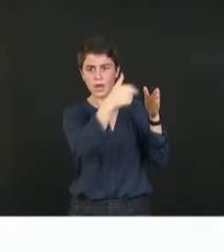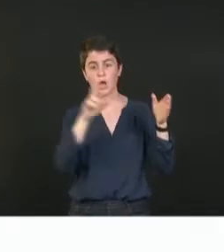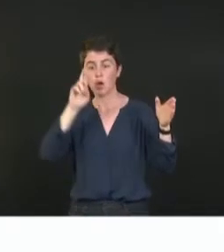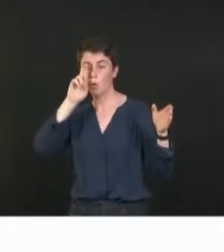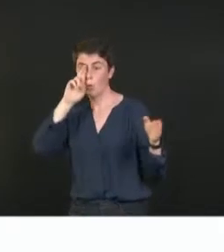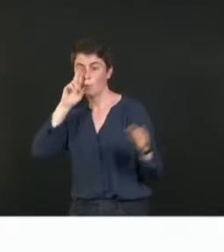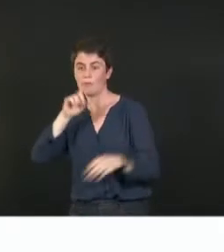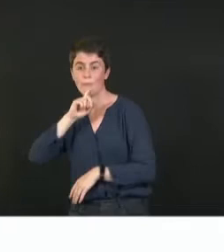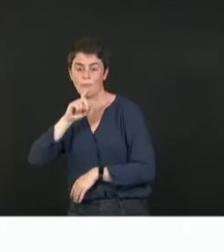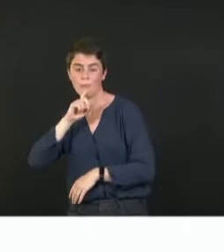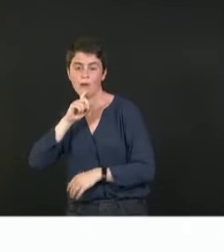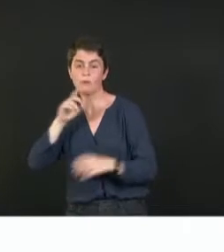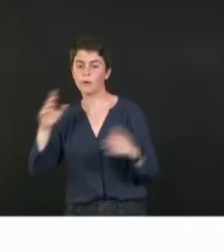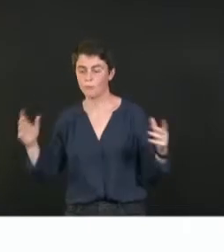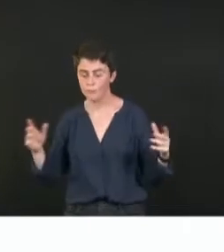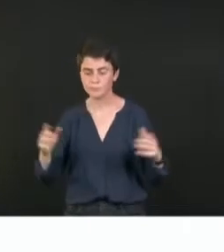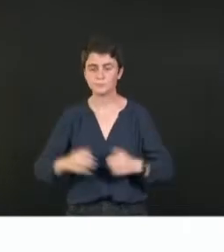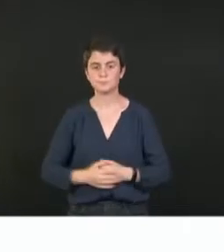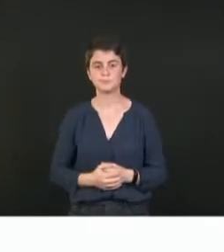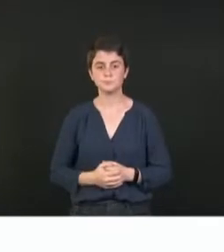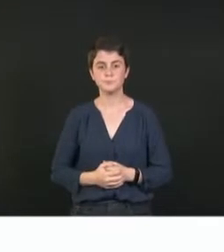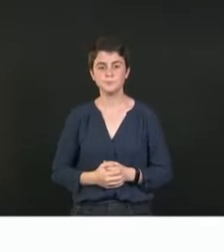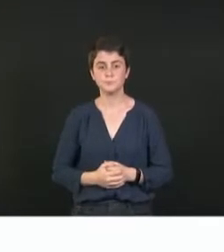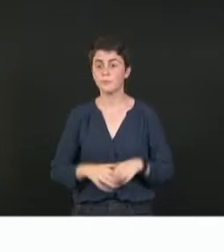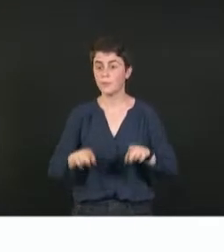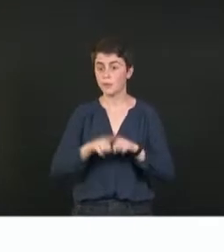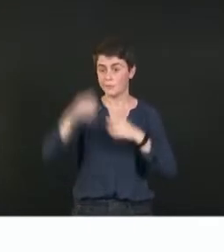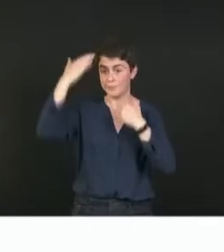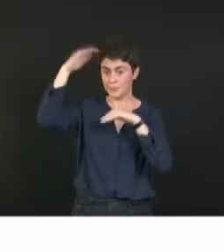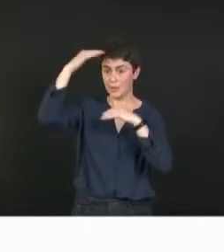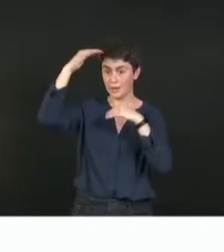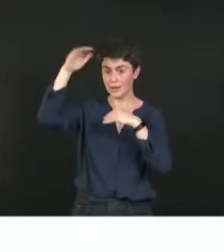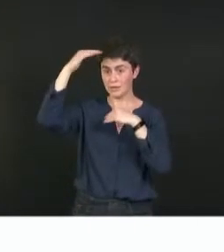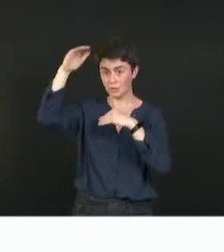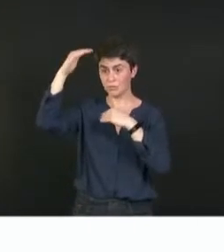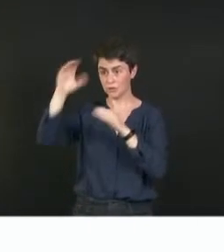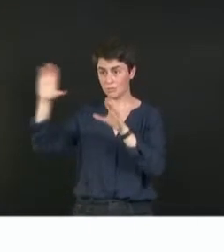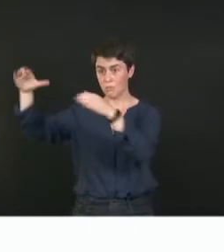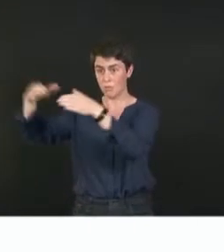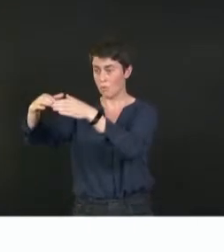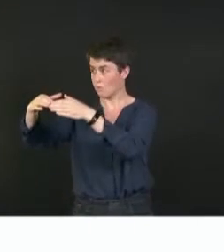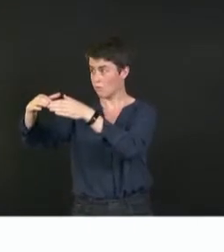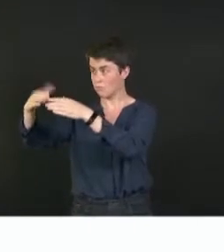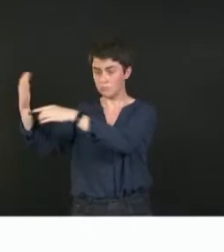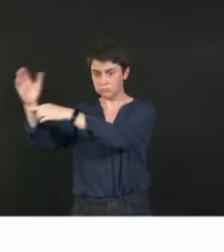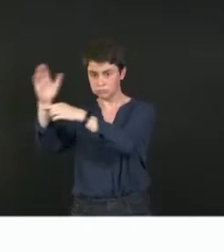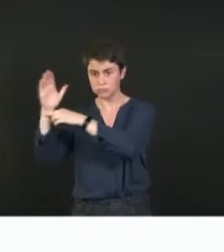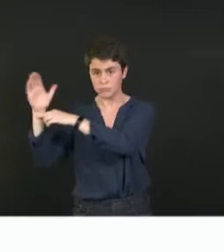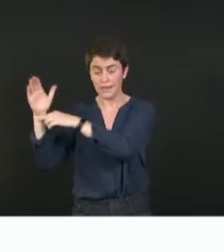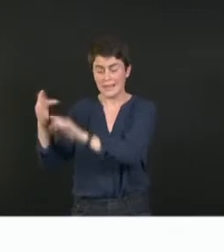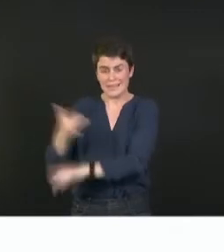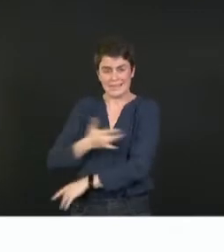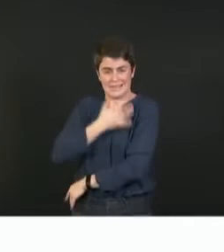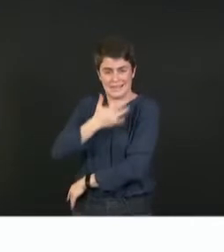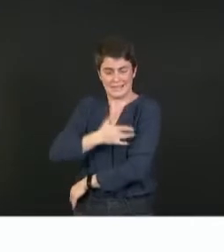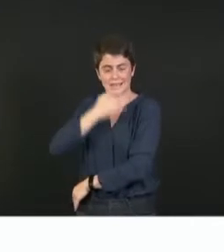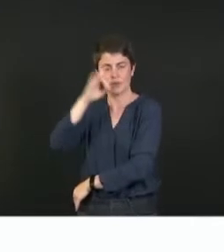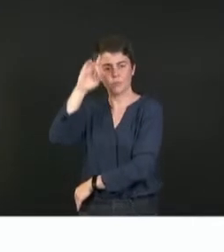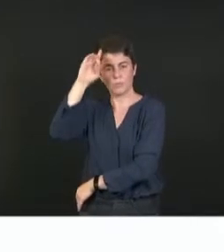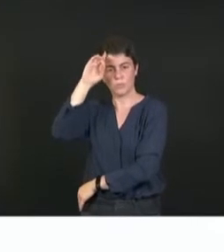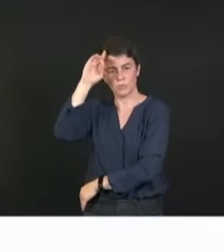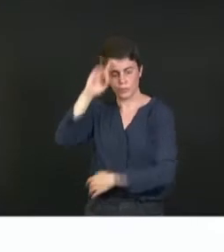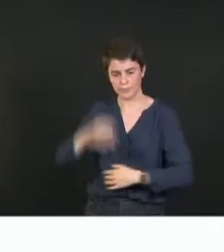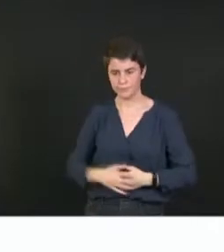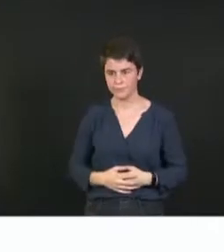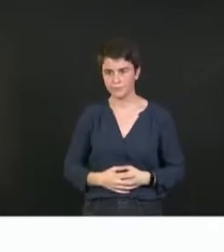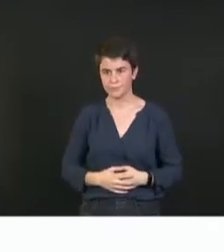Russie. Et puis, il y a des groupes qui sont aussi créés à l'étranger. Et c'est très intéressant que les groupes se soient créés à l'étranger parce que toutes